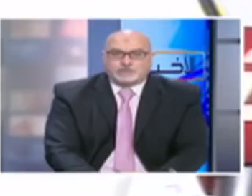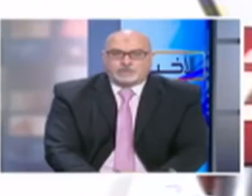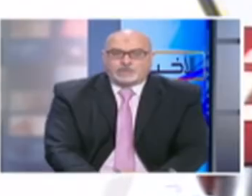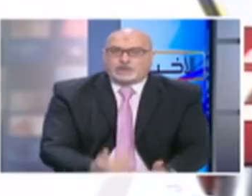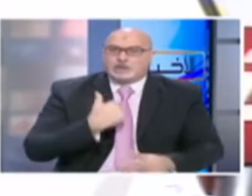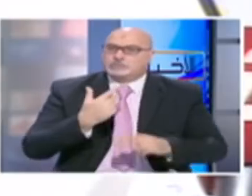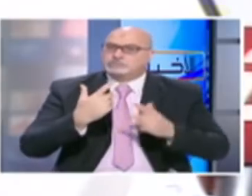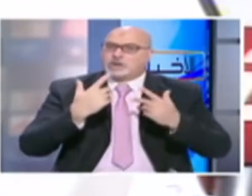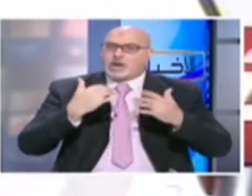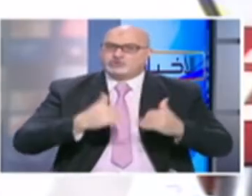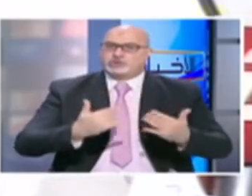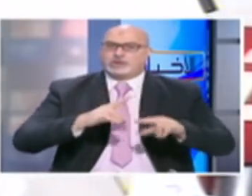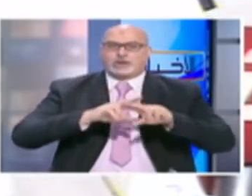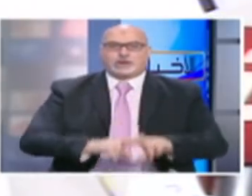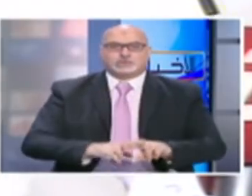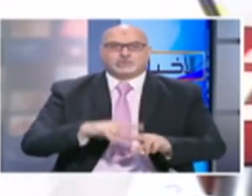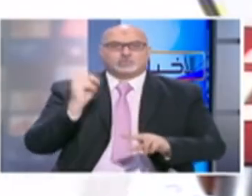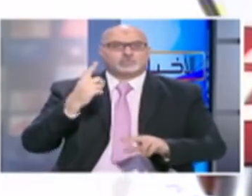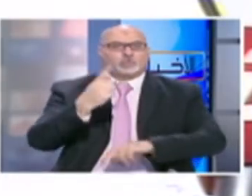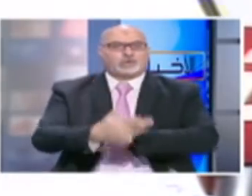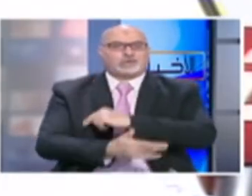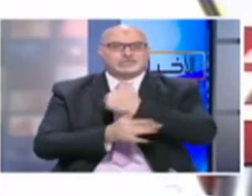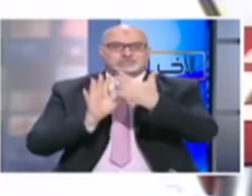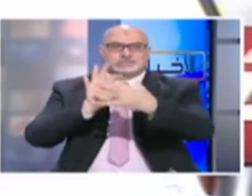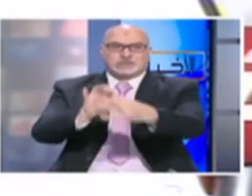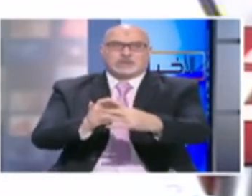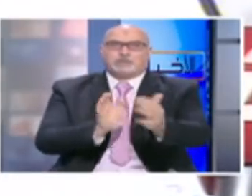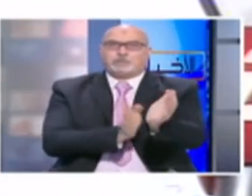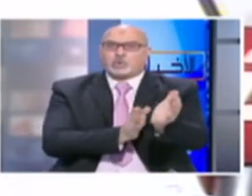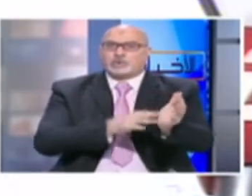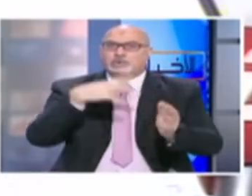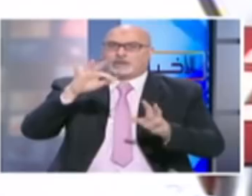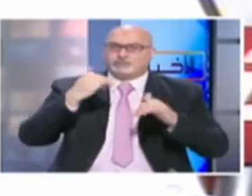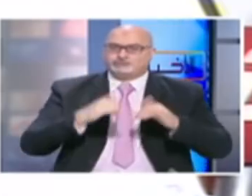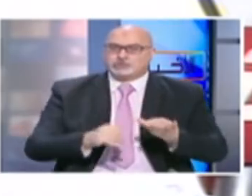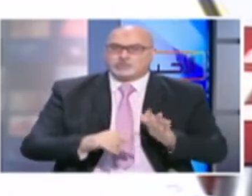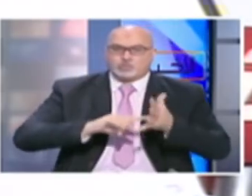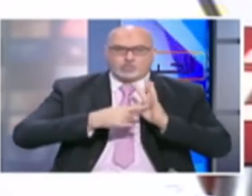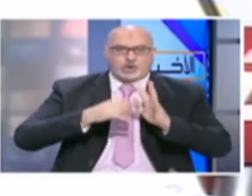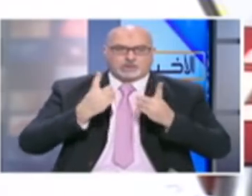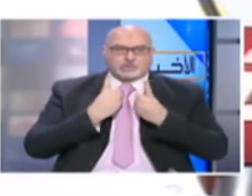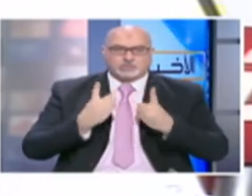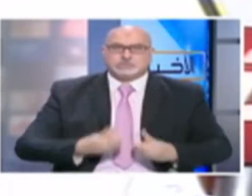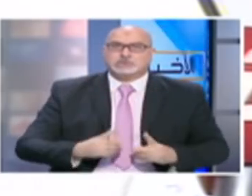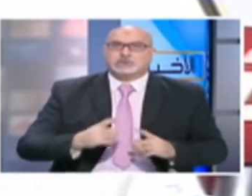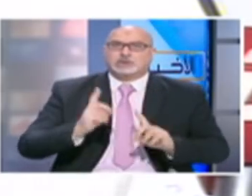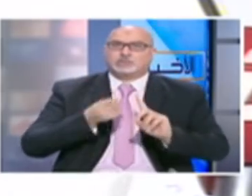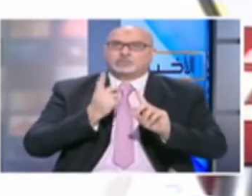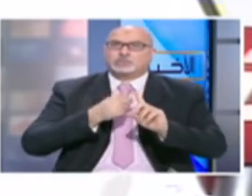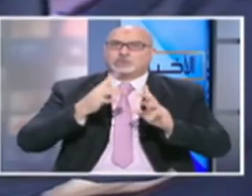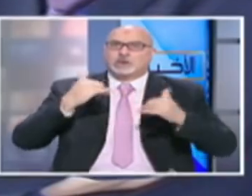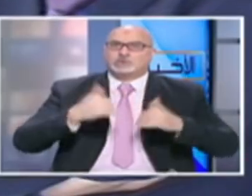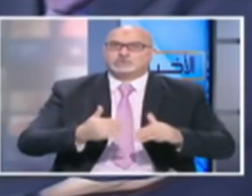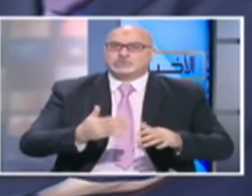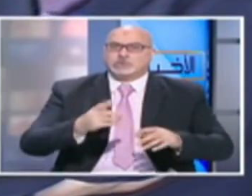قضايا التحرر في العالم من أولويات الجزائر، بل جوهر الدبلوماسية